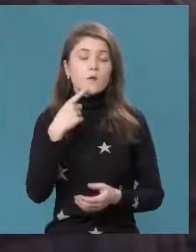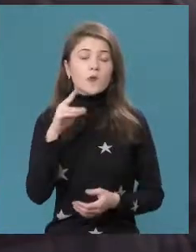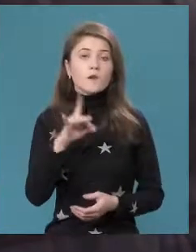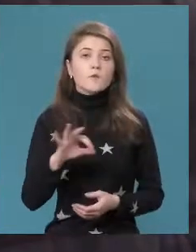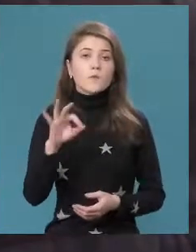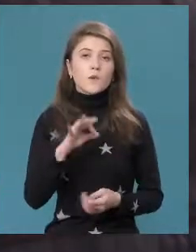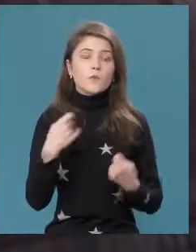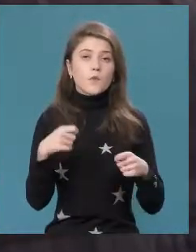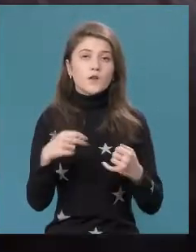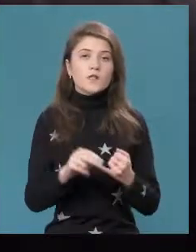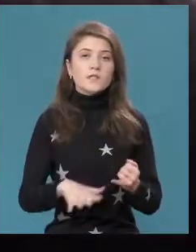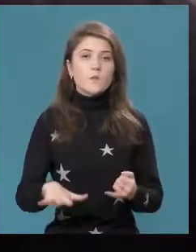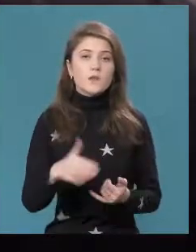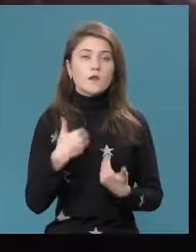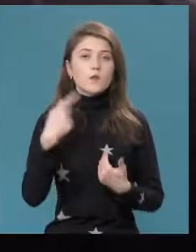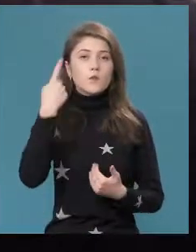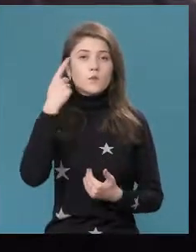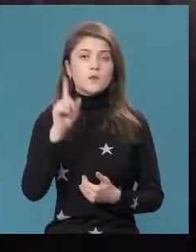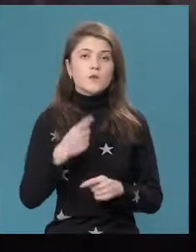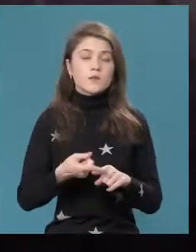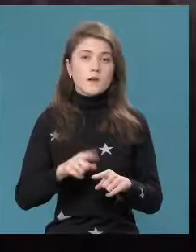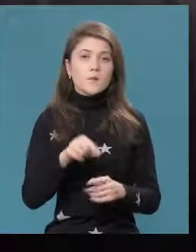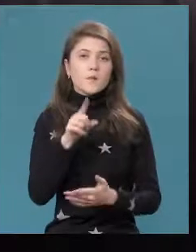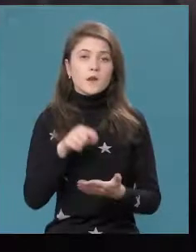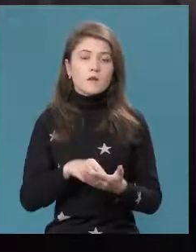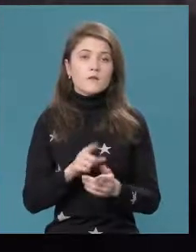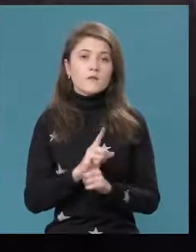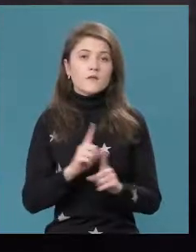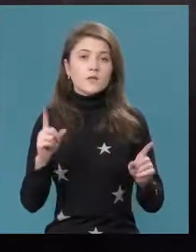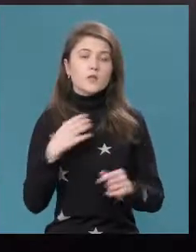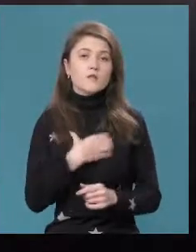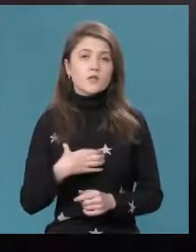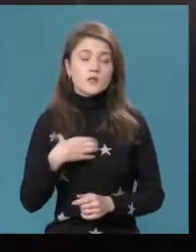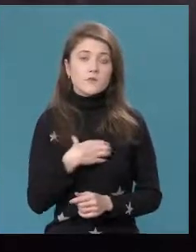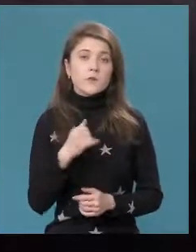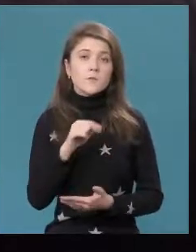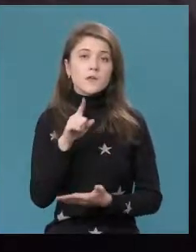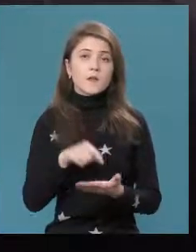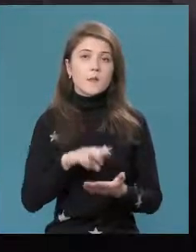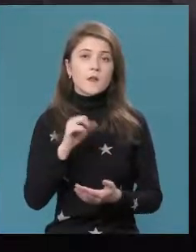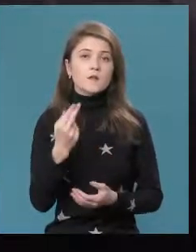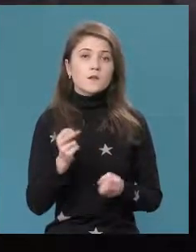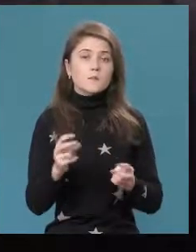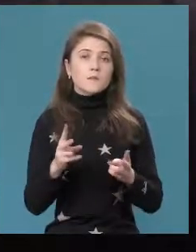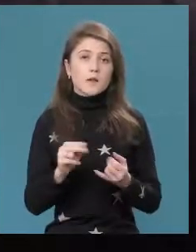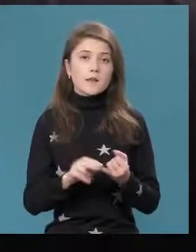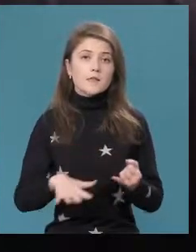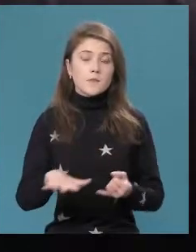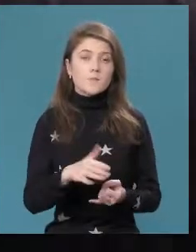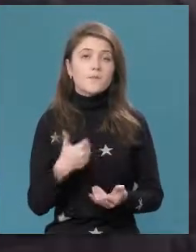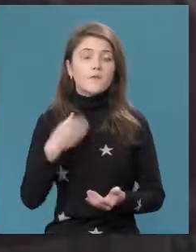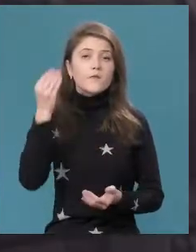продаж землі, я думаю, що це питання надзвичайно важливе і питання національної безпеки землі. І я вважаю,